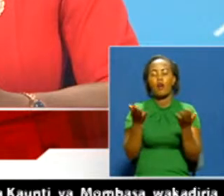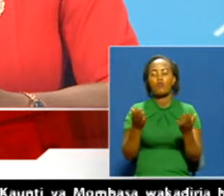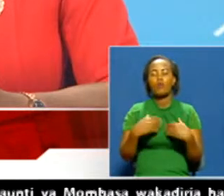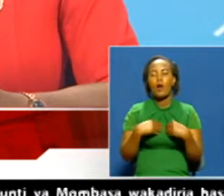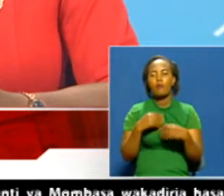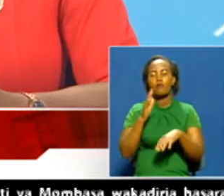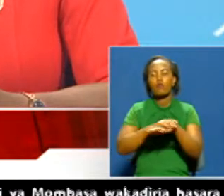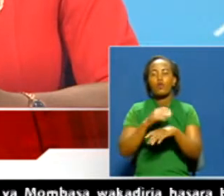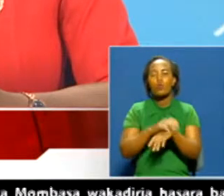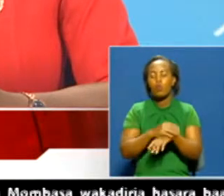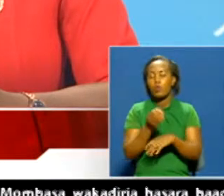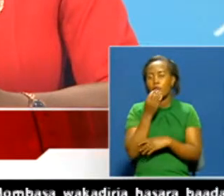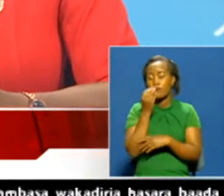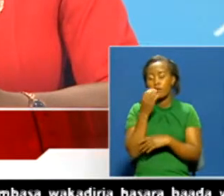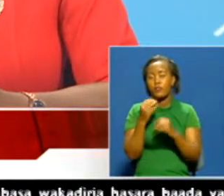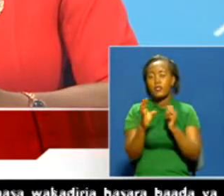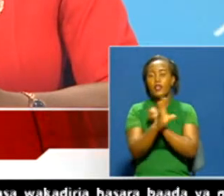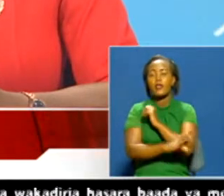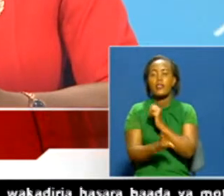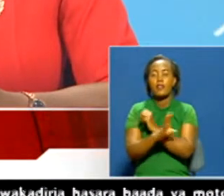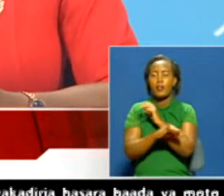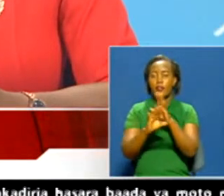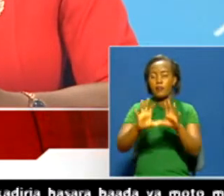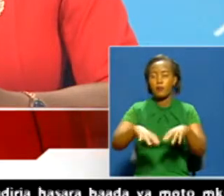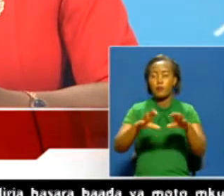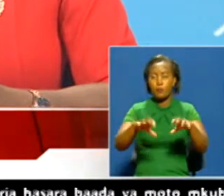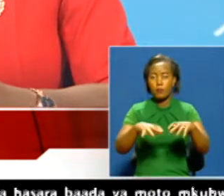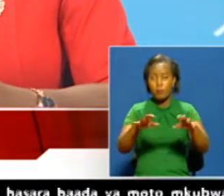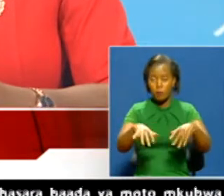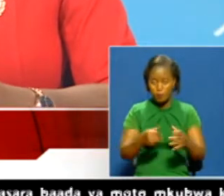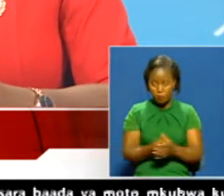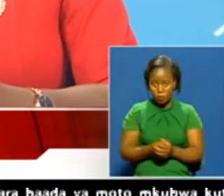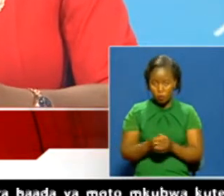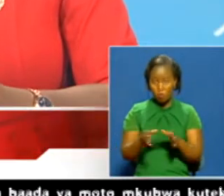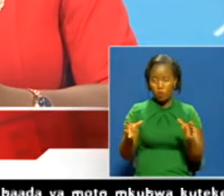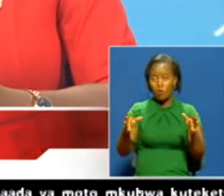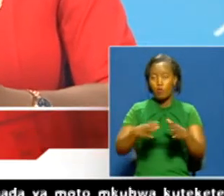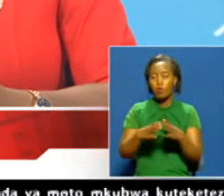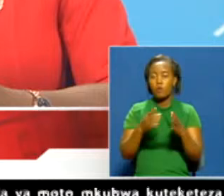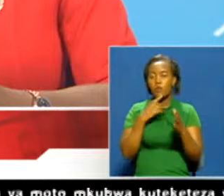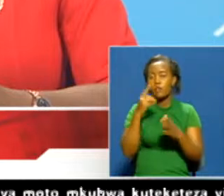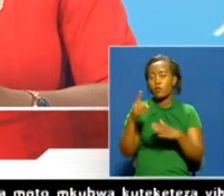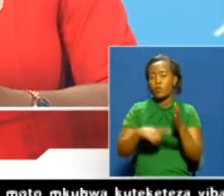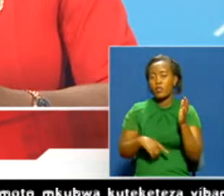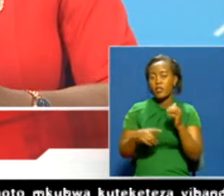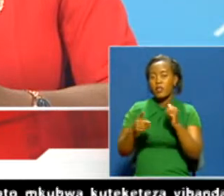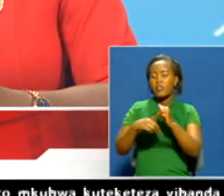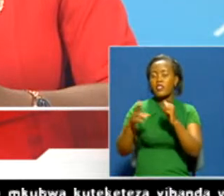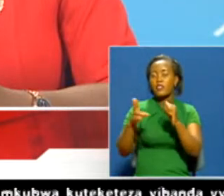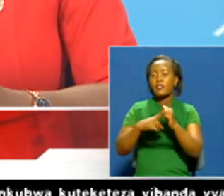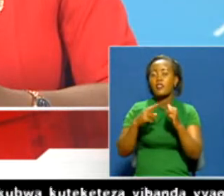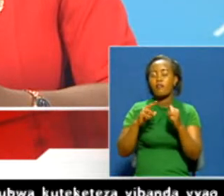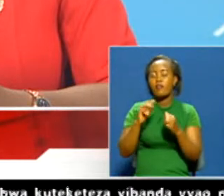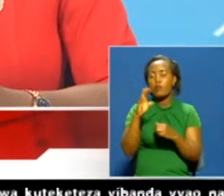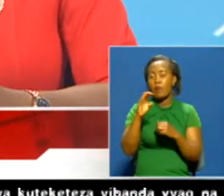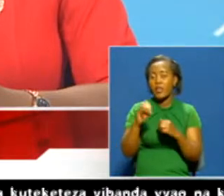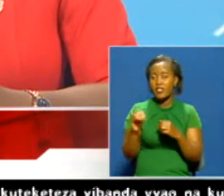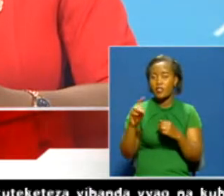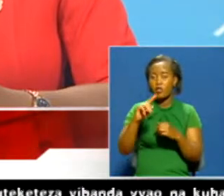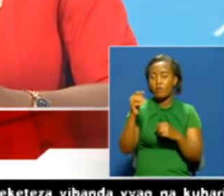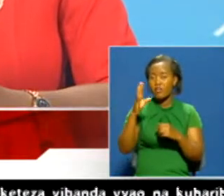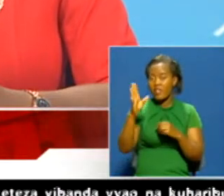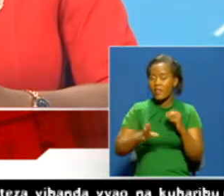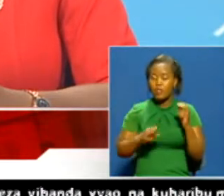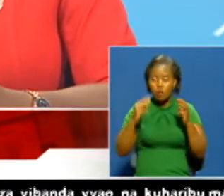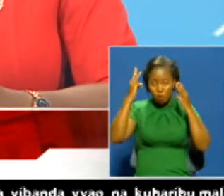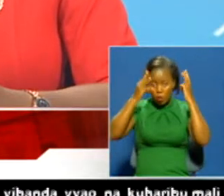salama nchini. Kulingana na ripoti ya chama cha wateja, 67% ya Wakenya wana wasiwasi kwamba chakula wanachotumia nyumbani sio